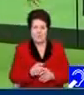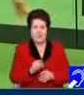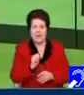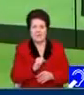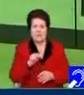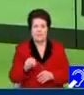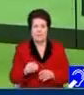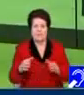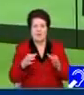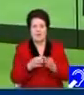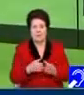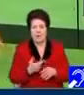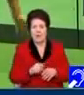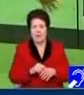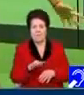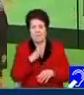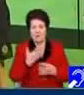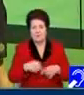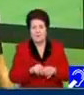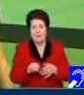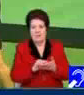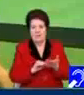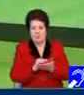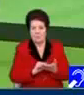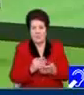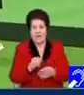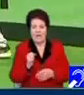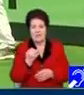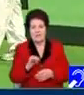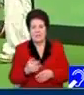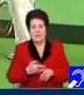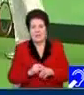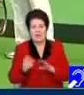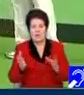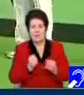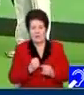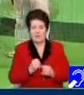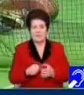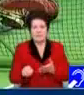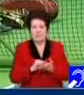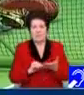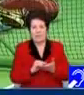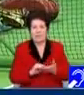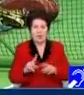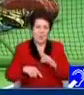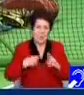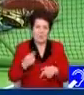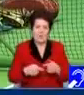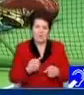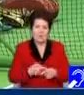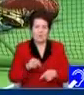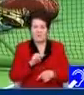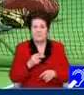lui Andrei Pavel la echipă în ultimii ani, va fi ajutat de antrenorul lui Marius Copil, Andrei Mlendea, care a preluat postul de antrenor al echipei. Următorul meci al României în